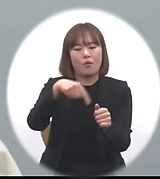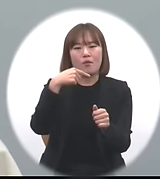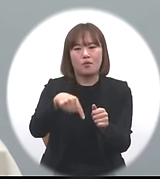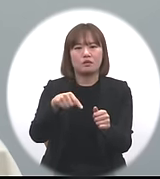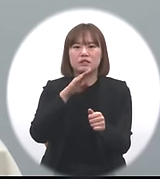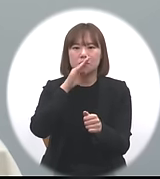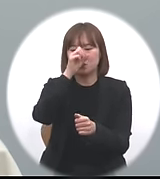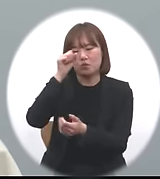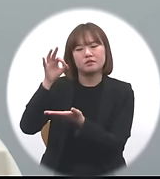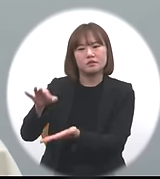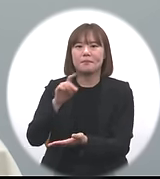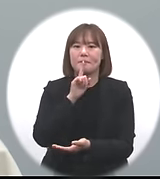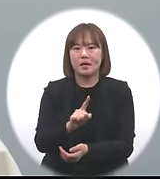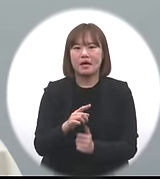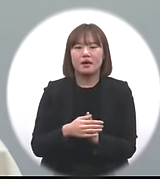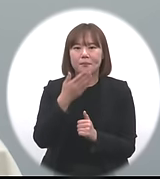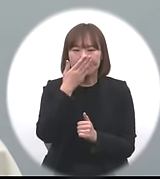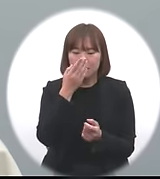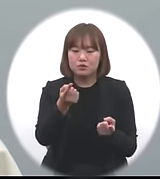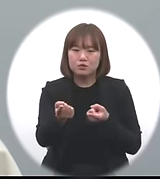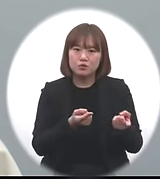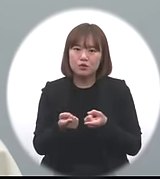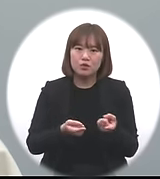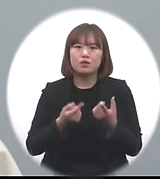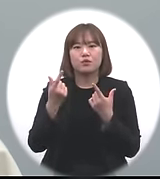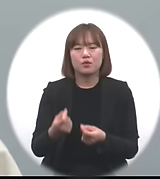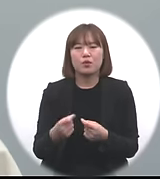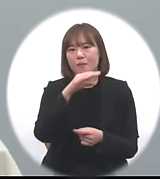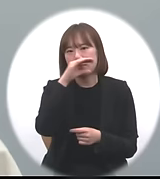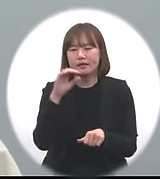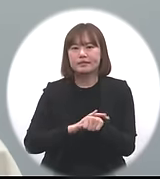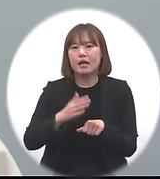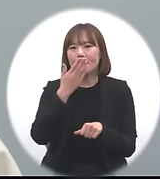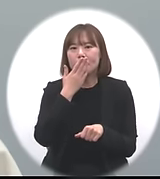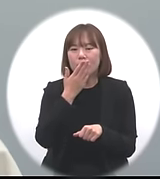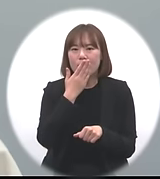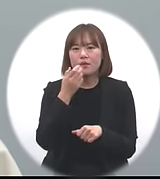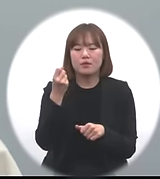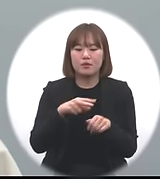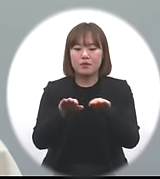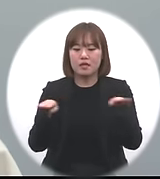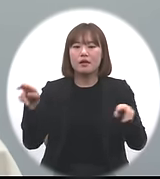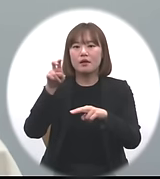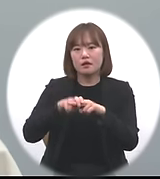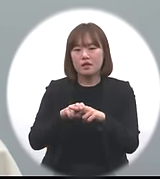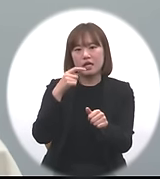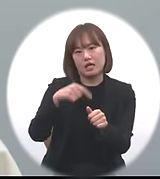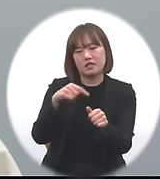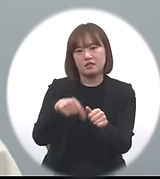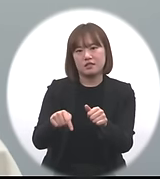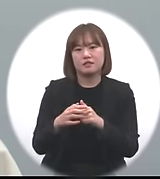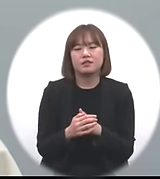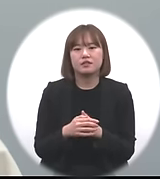가르쳐도 엄청난 유산을 물려주시는 거라는 얘기죠. 먹는 거 조절시키는 거. 그렇죠. 올바로 밥 먹게 제 시간에